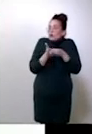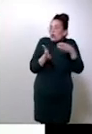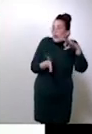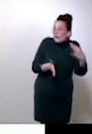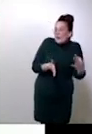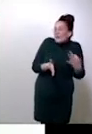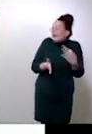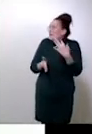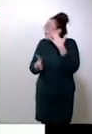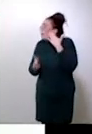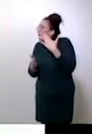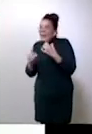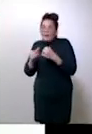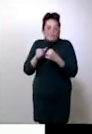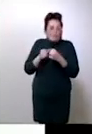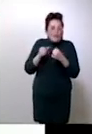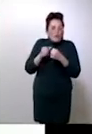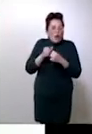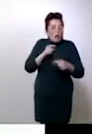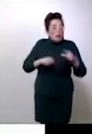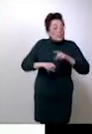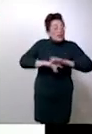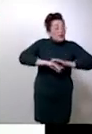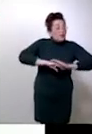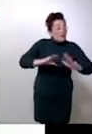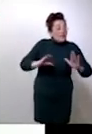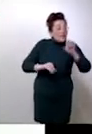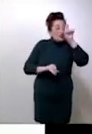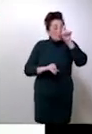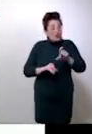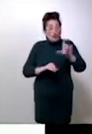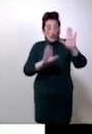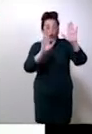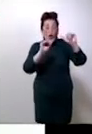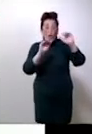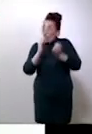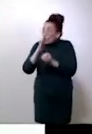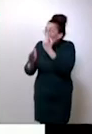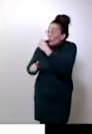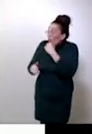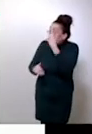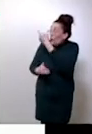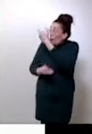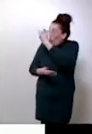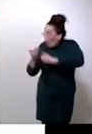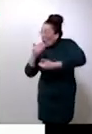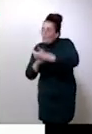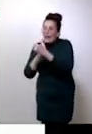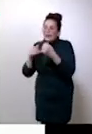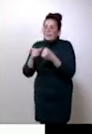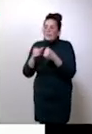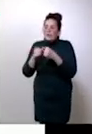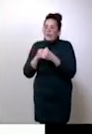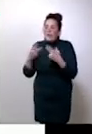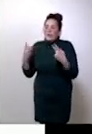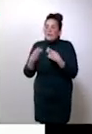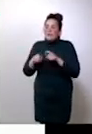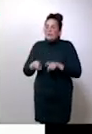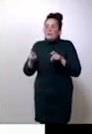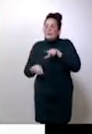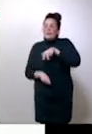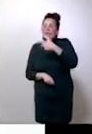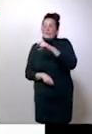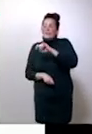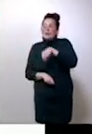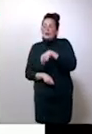quand un bien est remis sur le marché et qu'un occupant le quitte et qu'un autre arrive, ce loyer moyen est de 13,9 € du mètre carré. Bordeaux,